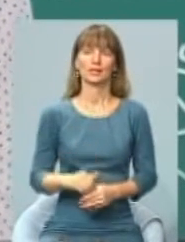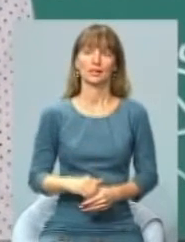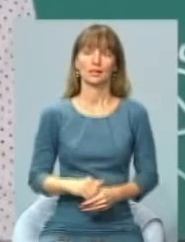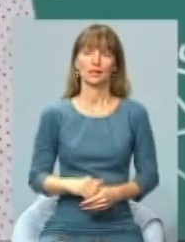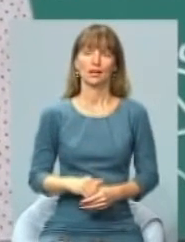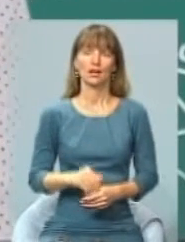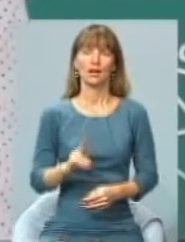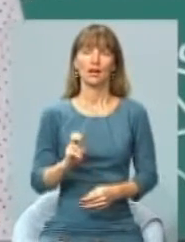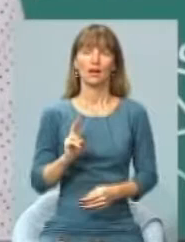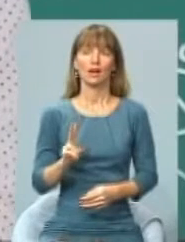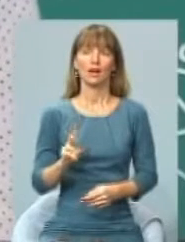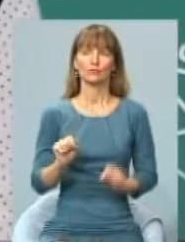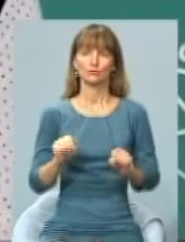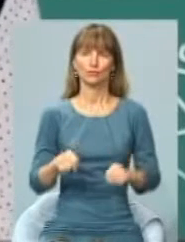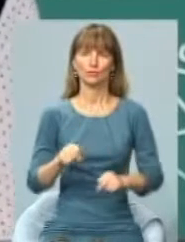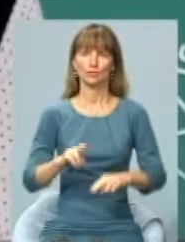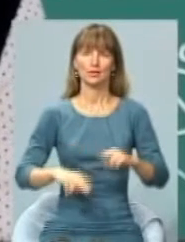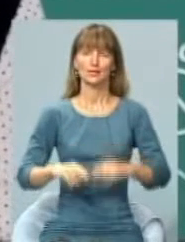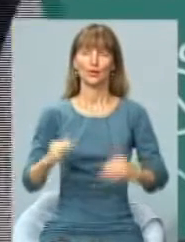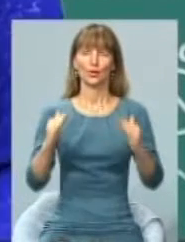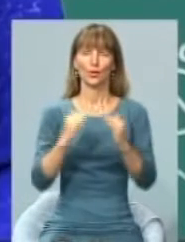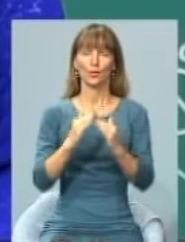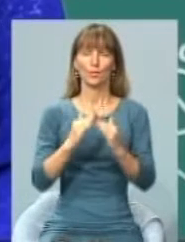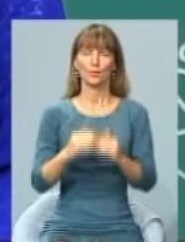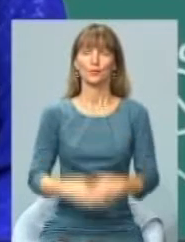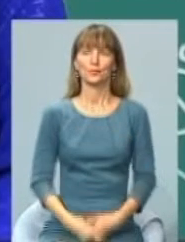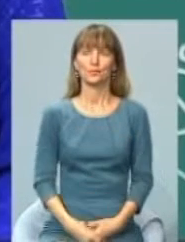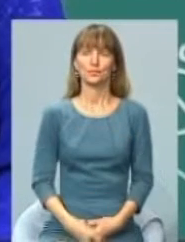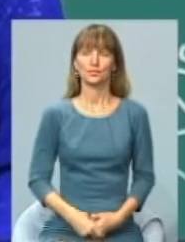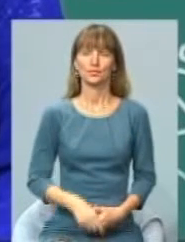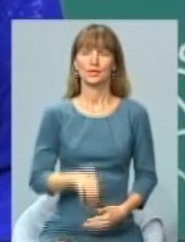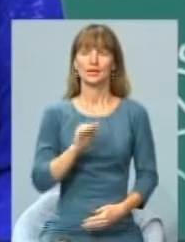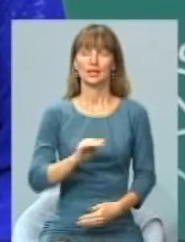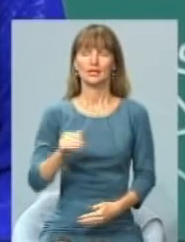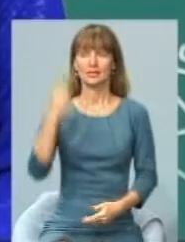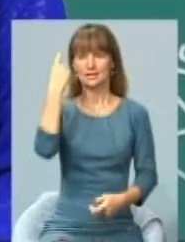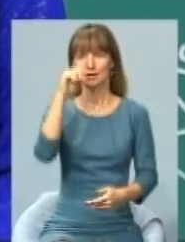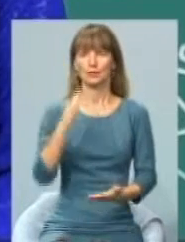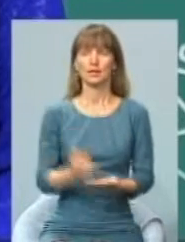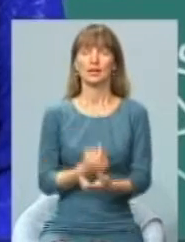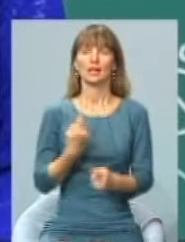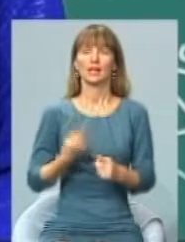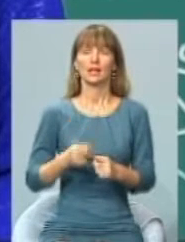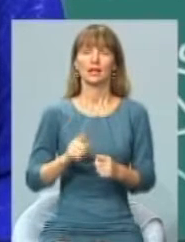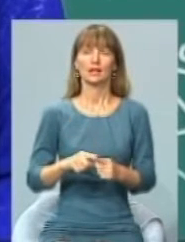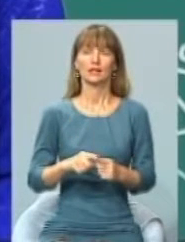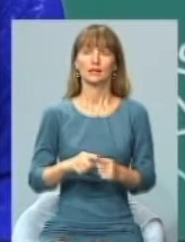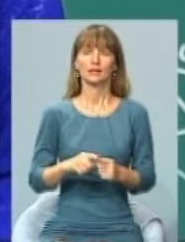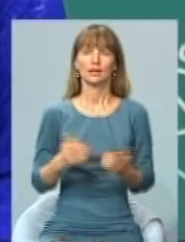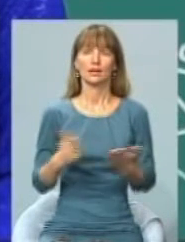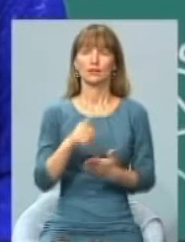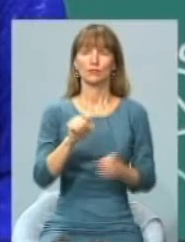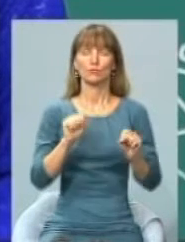придумать, как можно построить дом. Детские изобретения – это, которые они